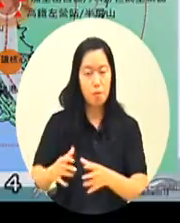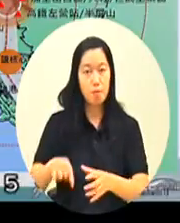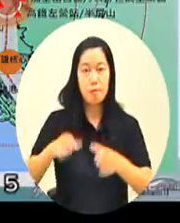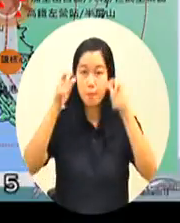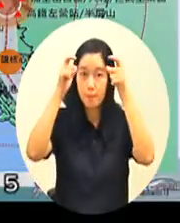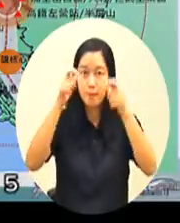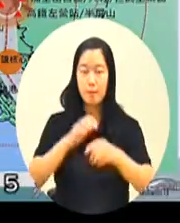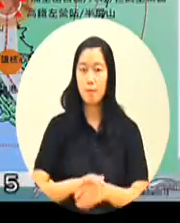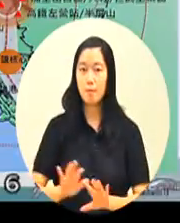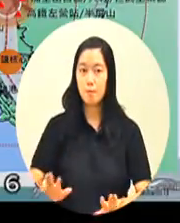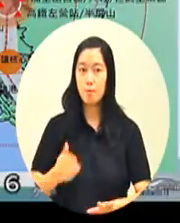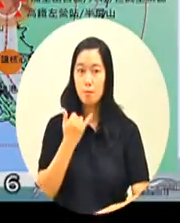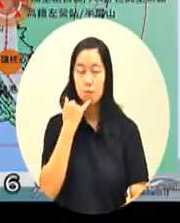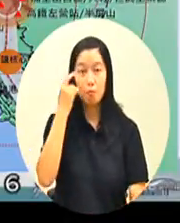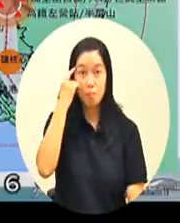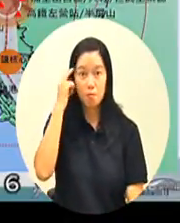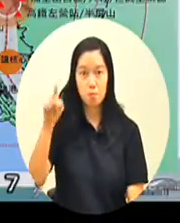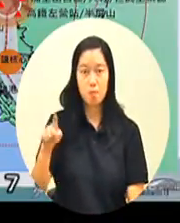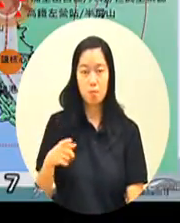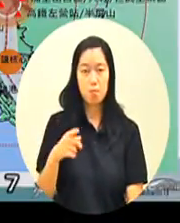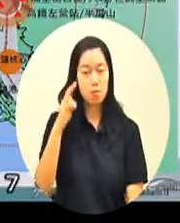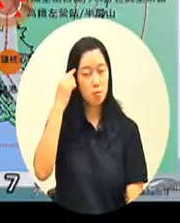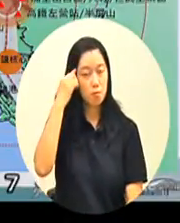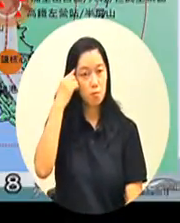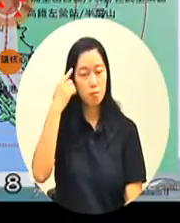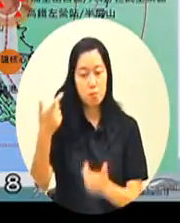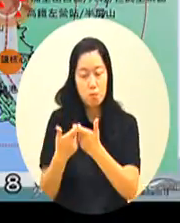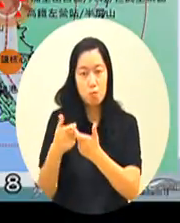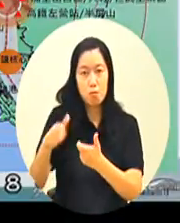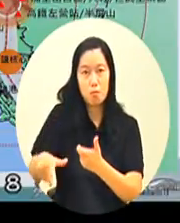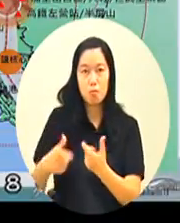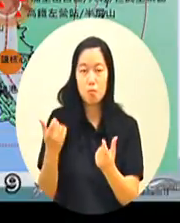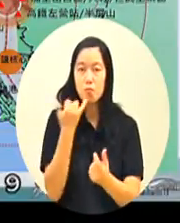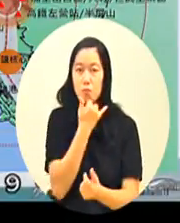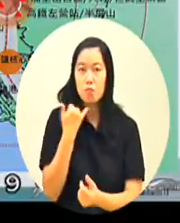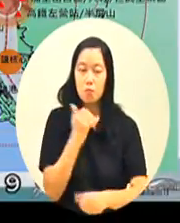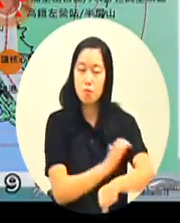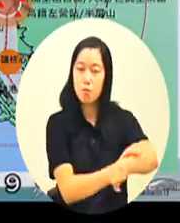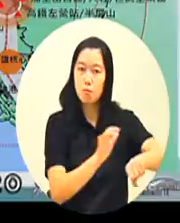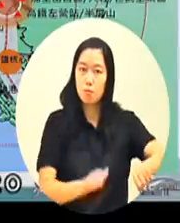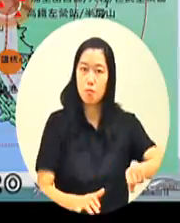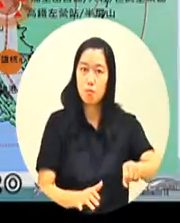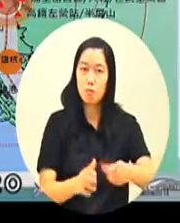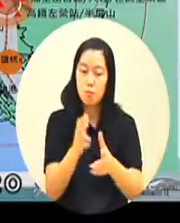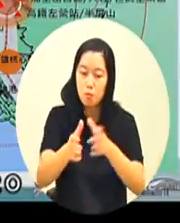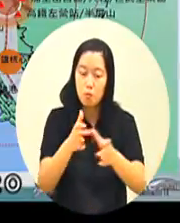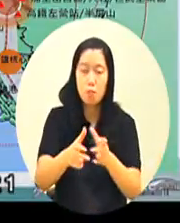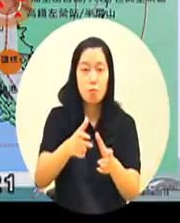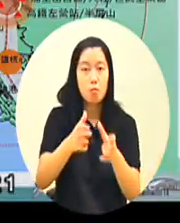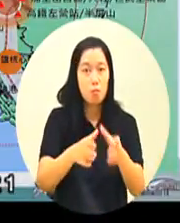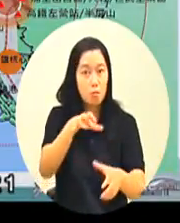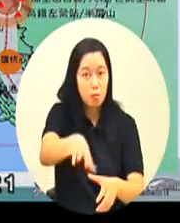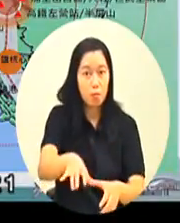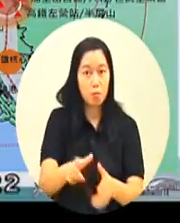目前我们认为适合的地点可能就在高雄炼油厂，在左营那个地方，让空出的一块产